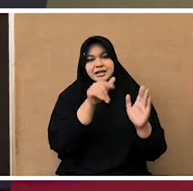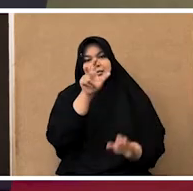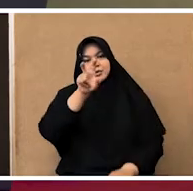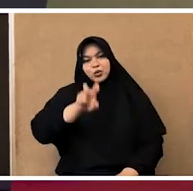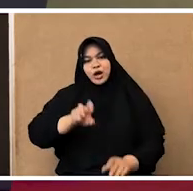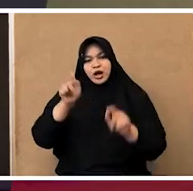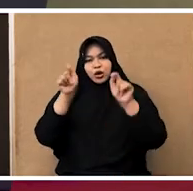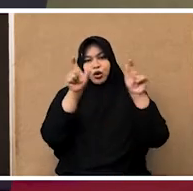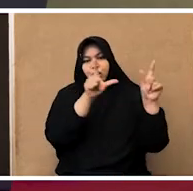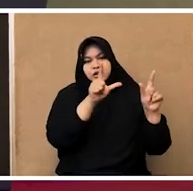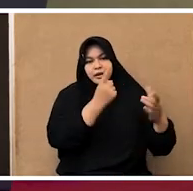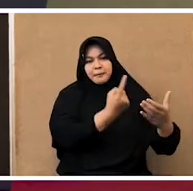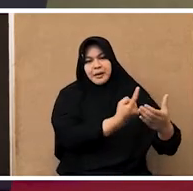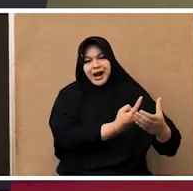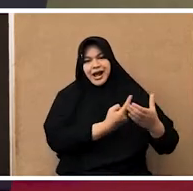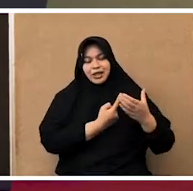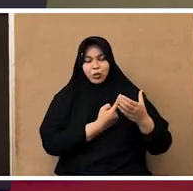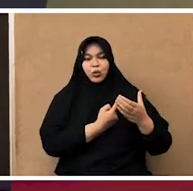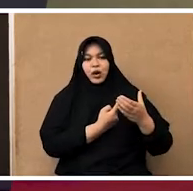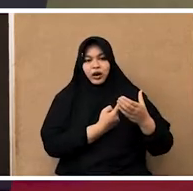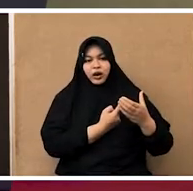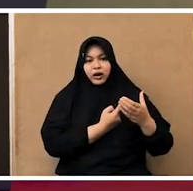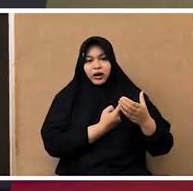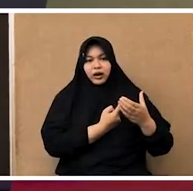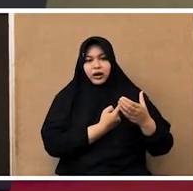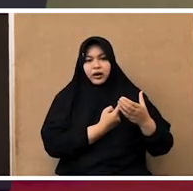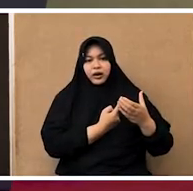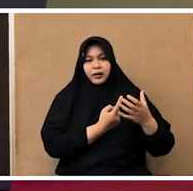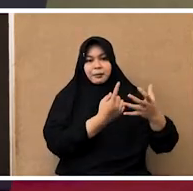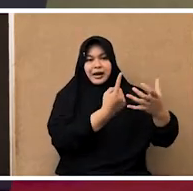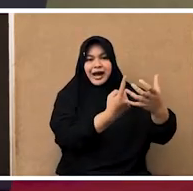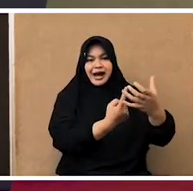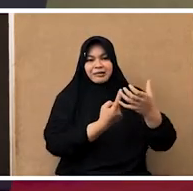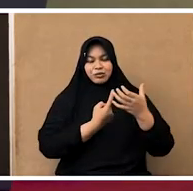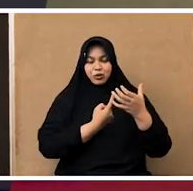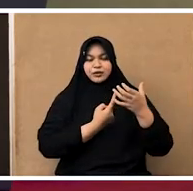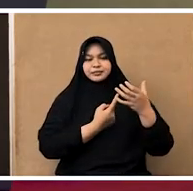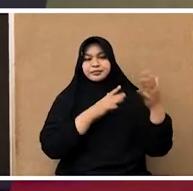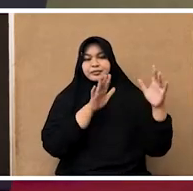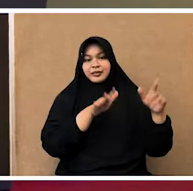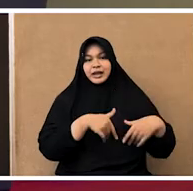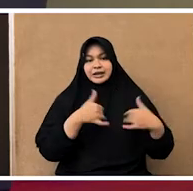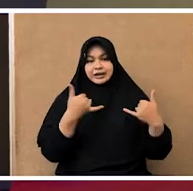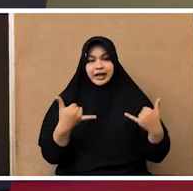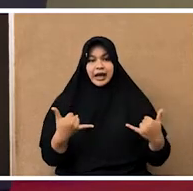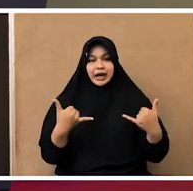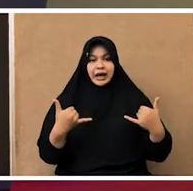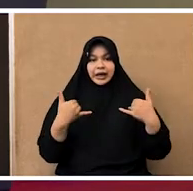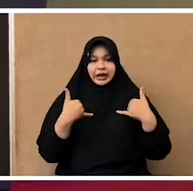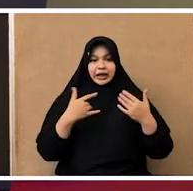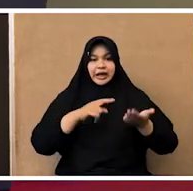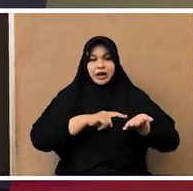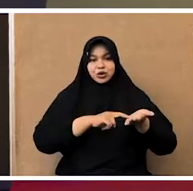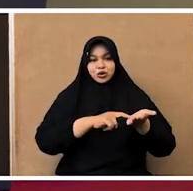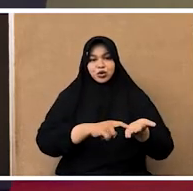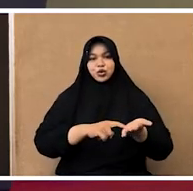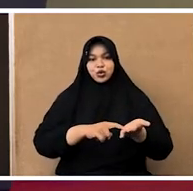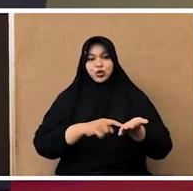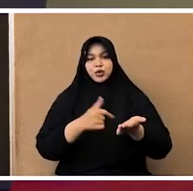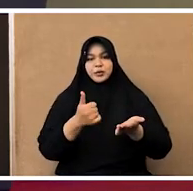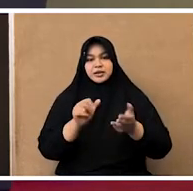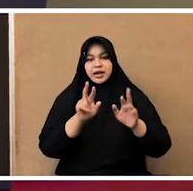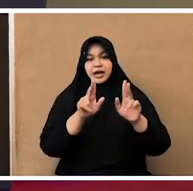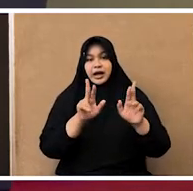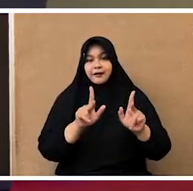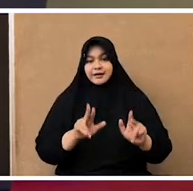konsep Pengampuan yang ada di pasal 433 KUH perdata yang saat ini sedang kami ajukan judicial review